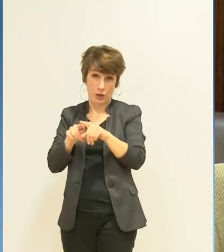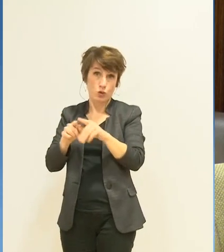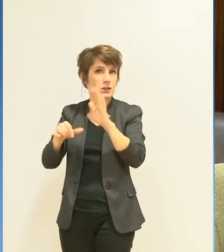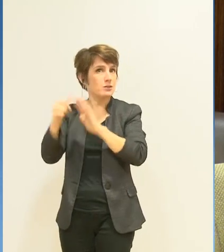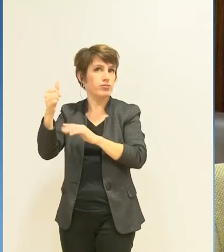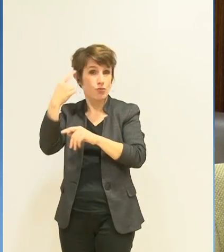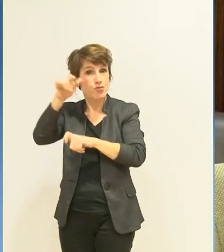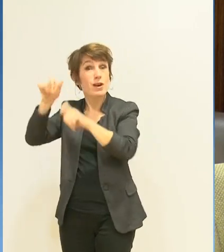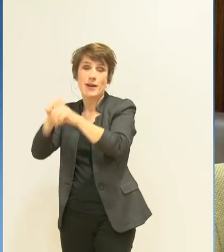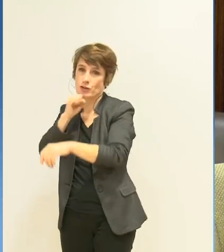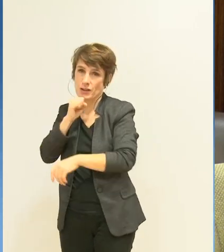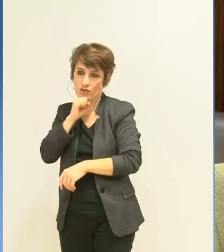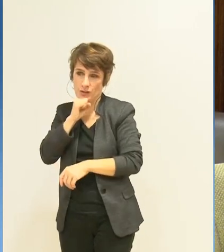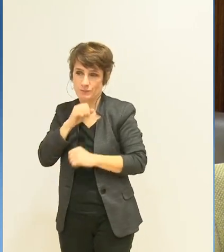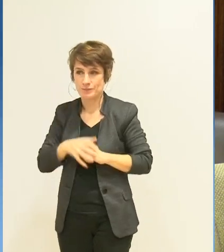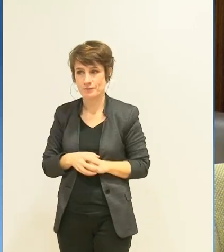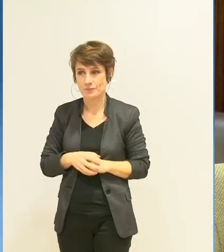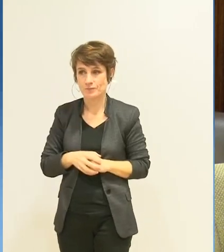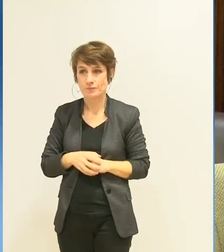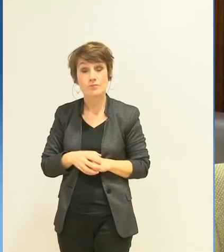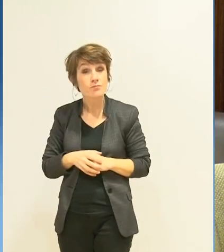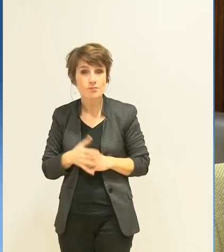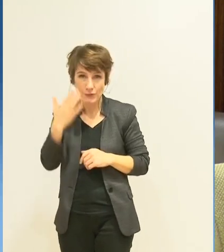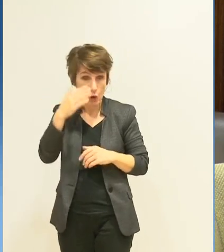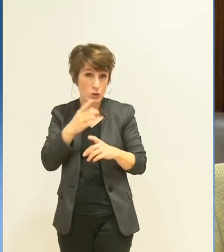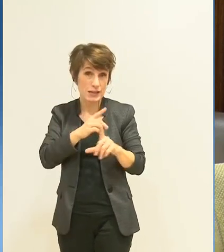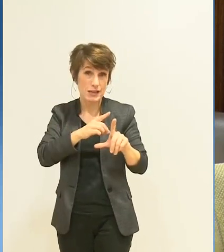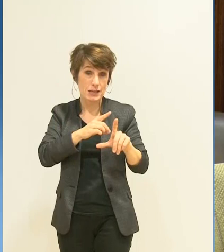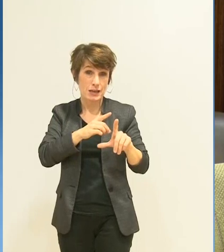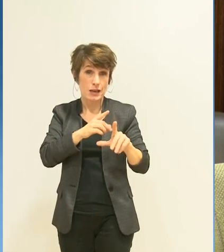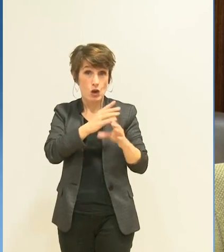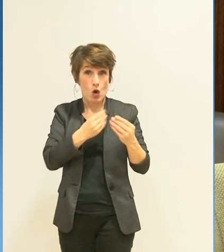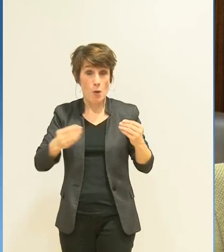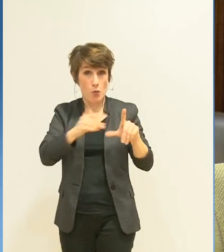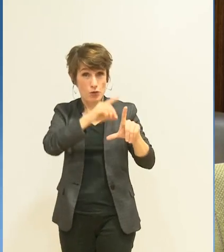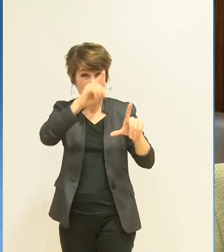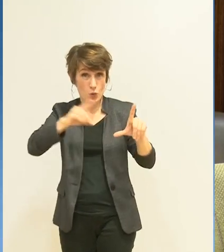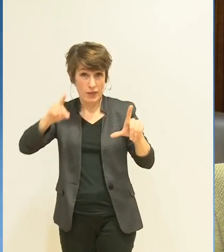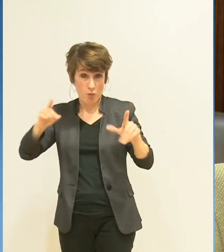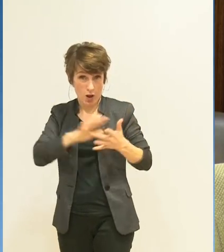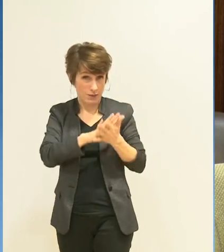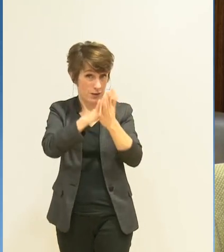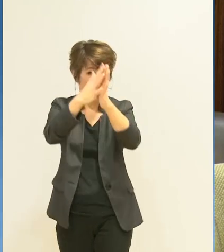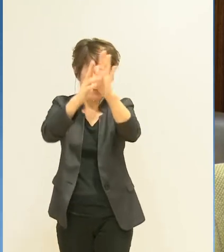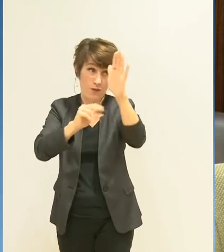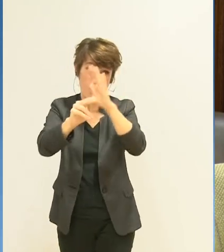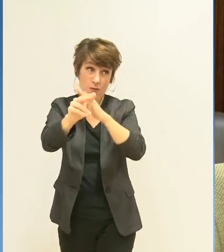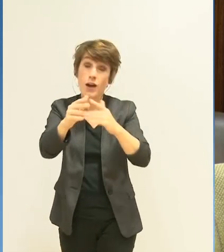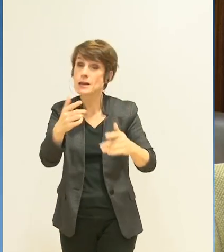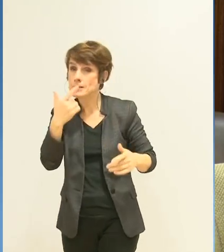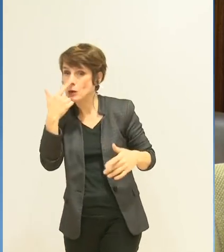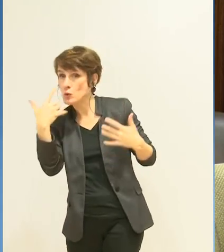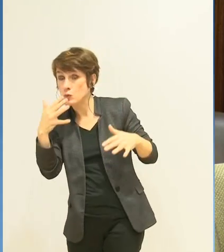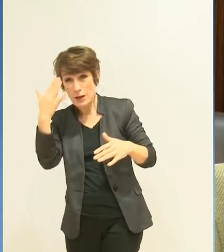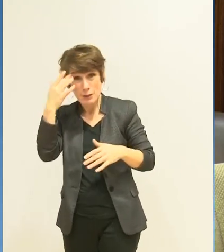le défi démographique nous oblige à être particulièrement offensif sur cette question et je crains malheureusement que face à ce défi la